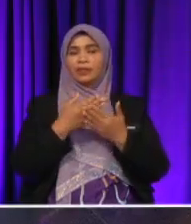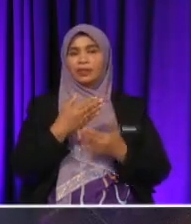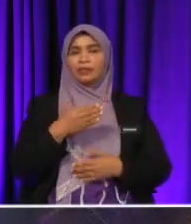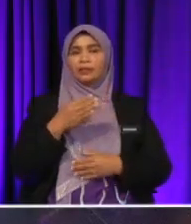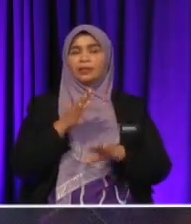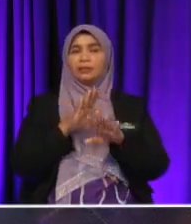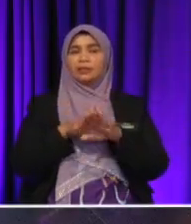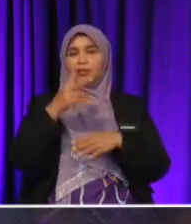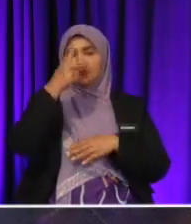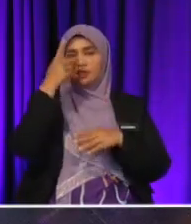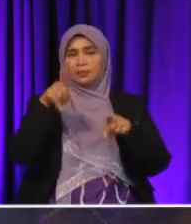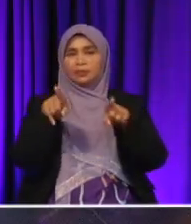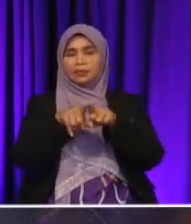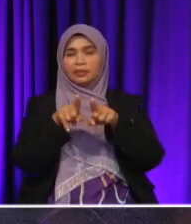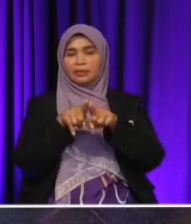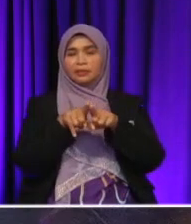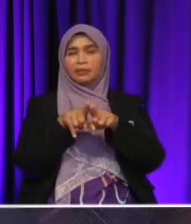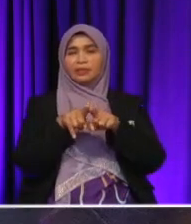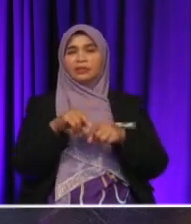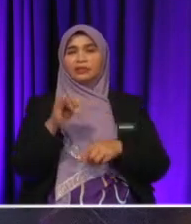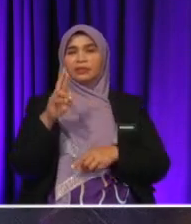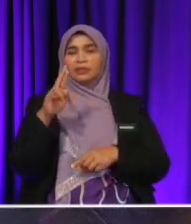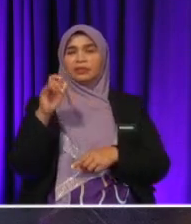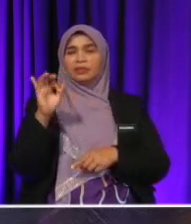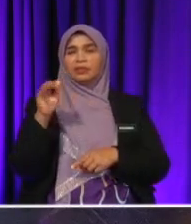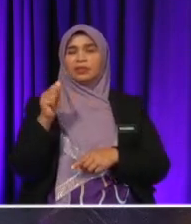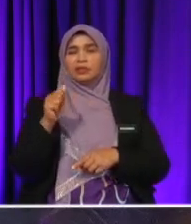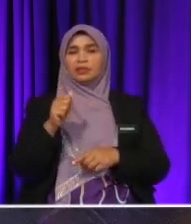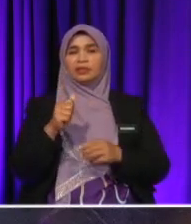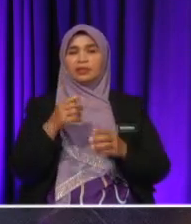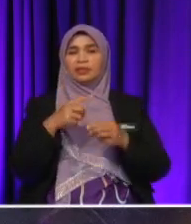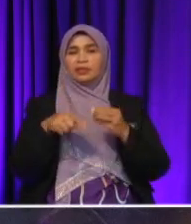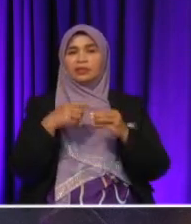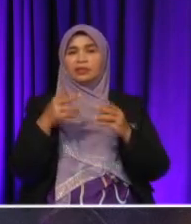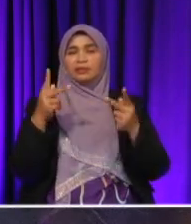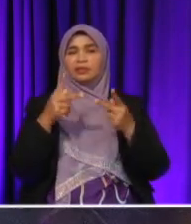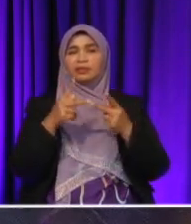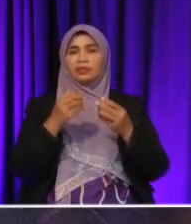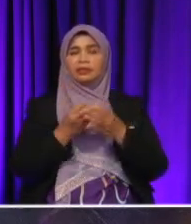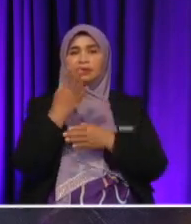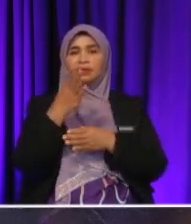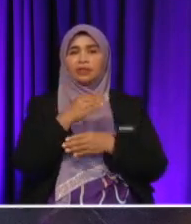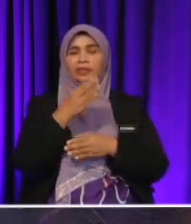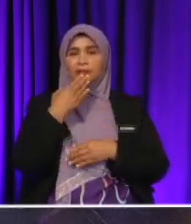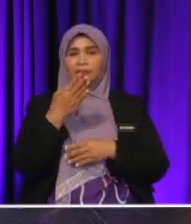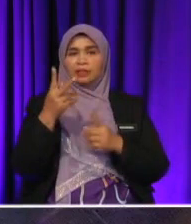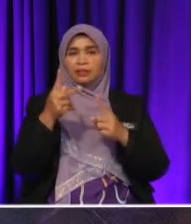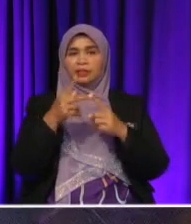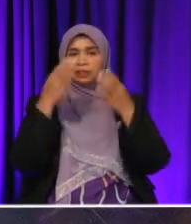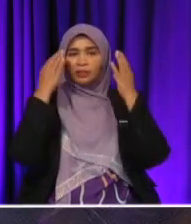kasih banyak-banyak keren yang bersama Ivan hari ini berkongsi kepada kita tentang penyelesaian tumbuhan dalam habitatnya dan terima kasih juga